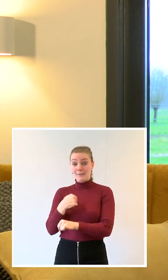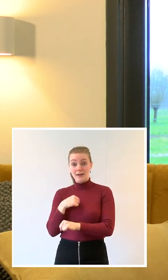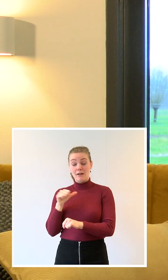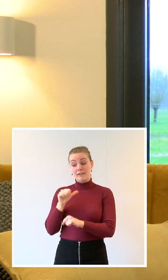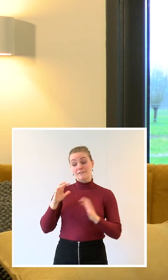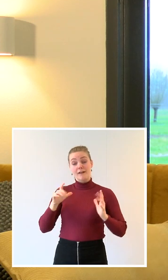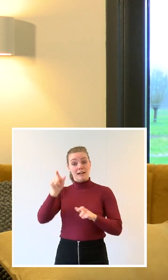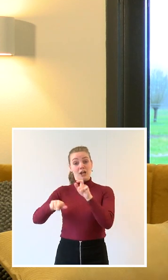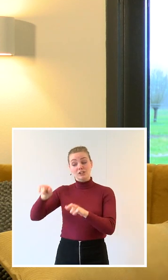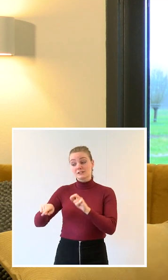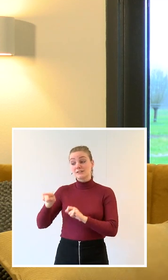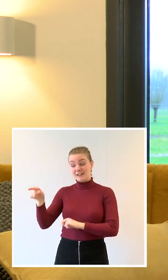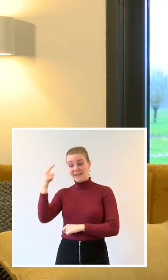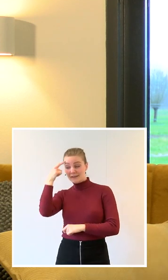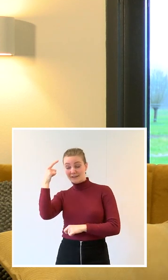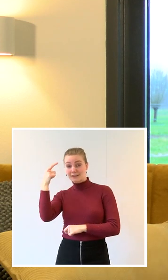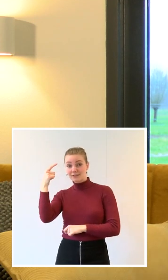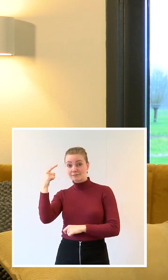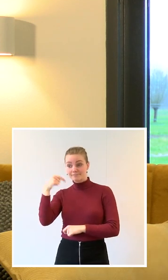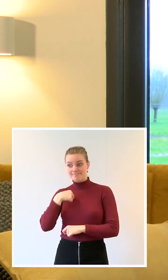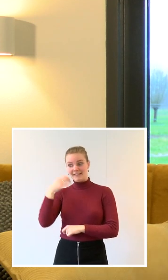en wist dat we een christelijke achtergrond hebben.